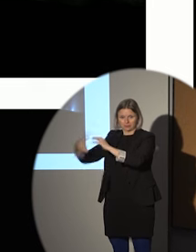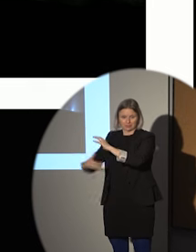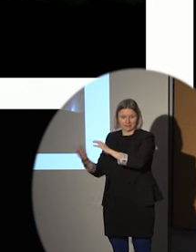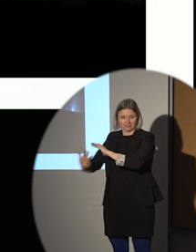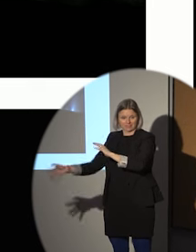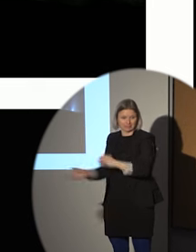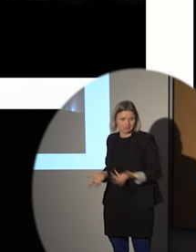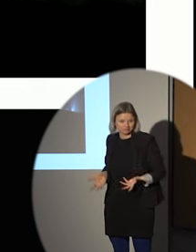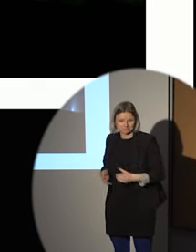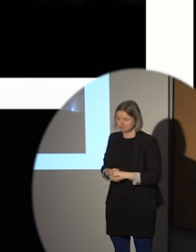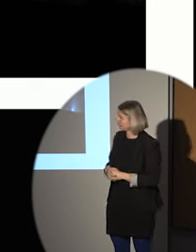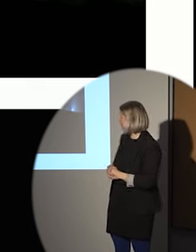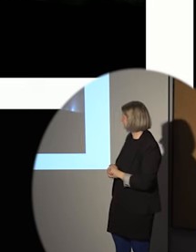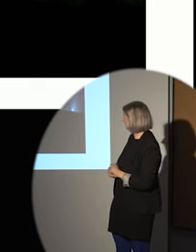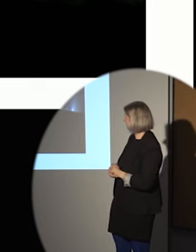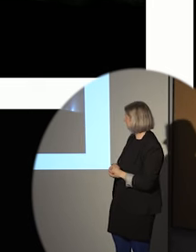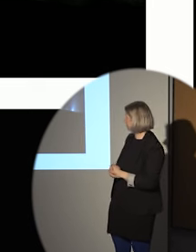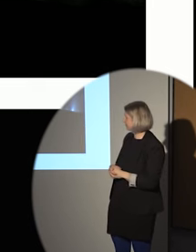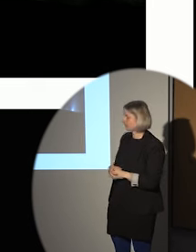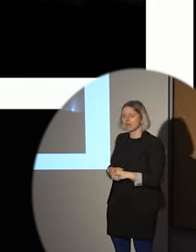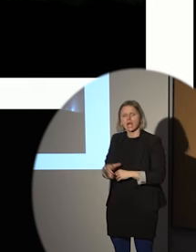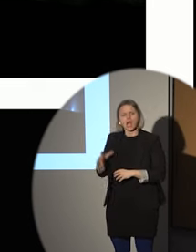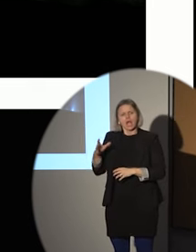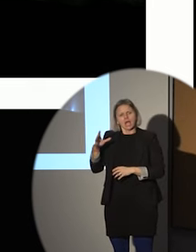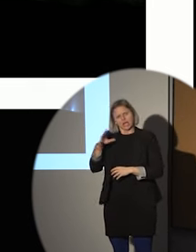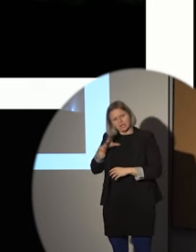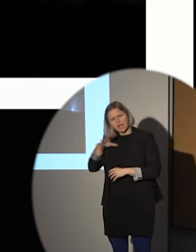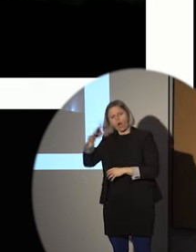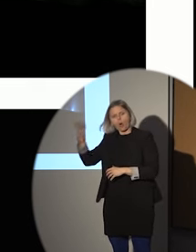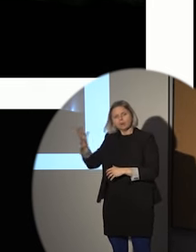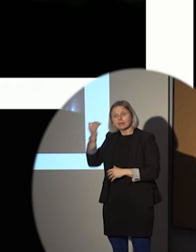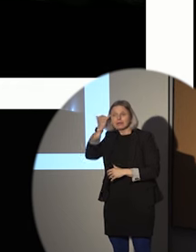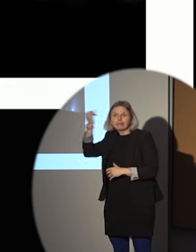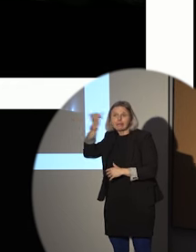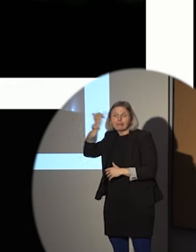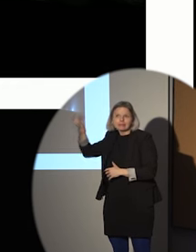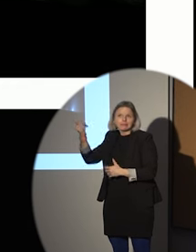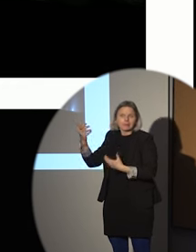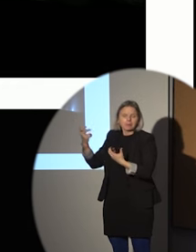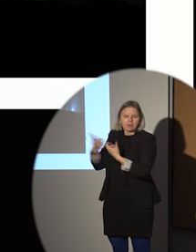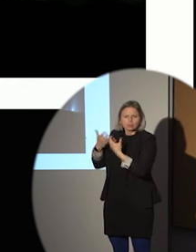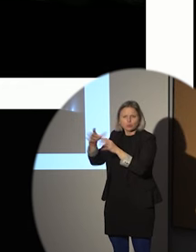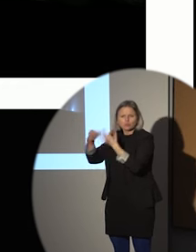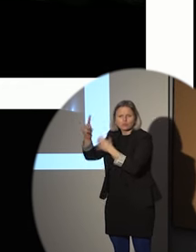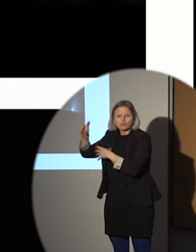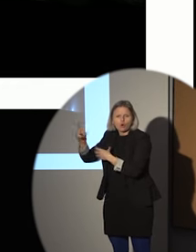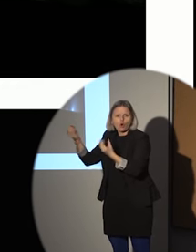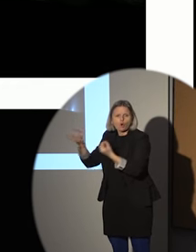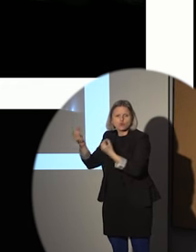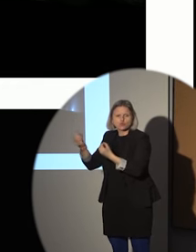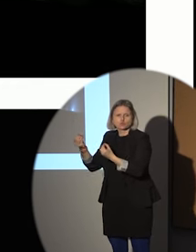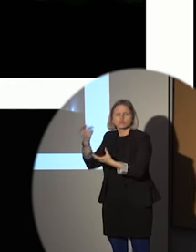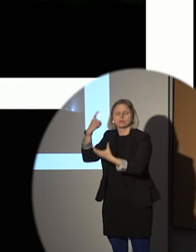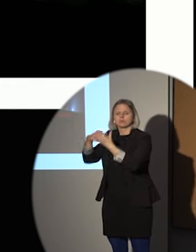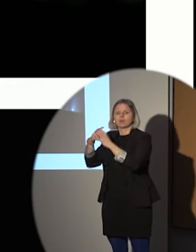Il y a d'autres, en particulier les satellites de Jupiter et de Saturne, dans lesquels il pourrait y avoir de la vie. Par